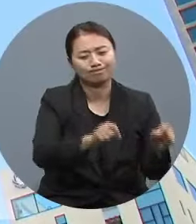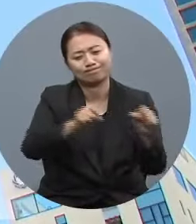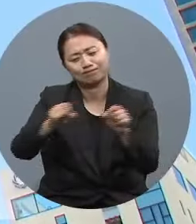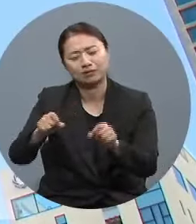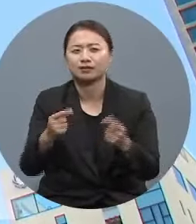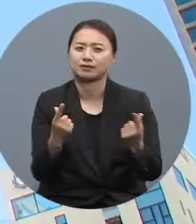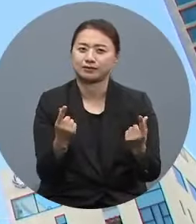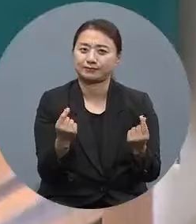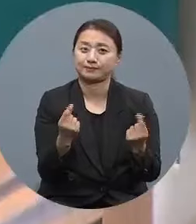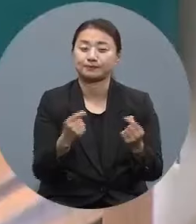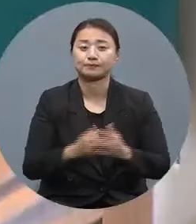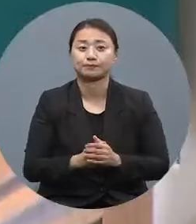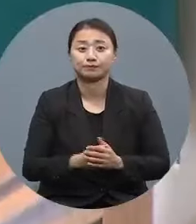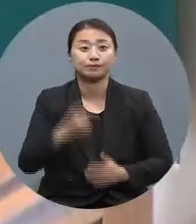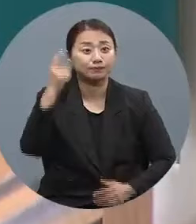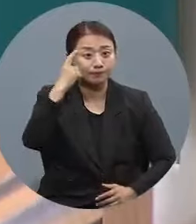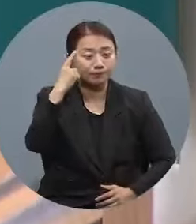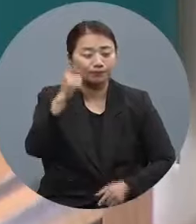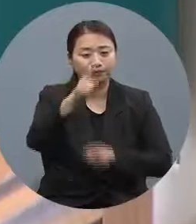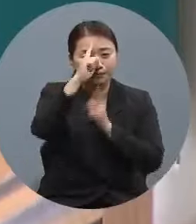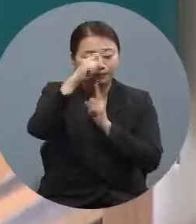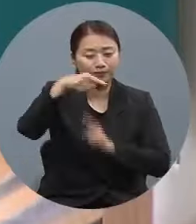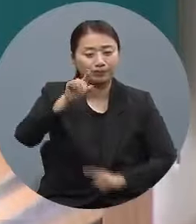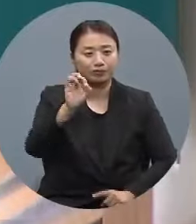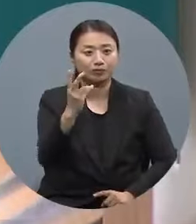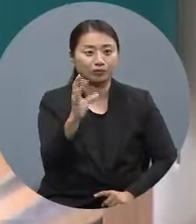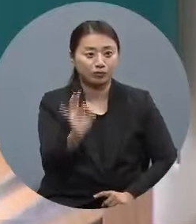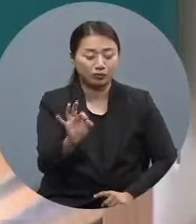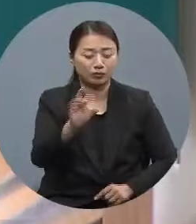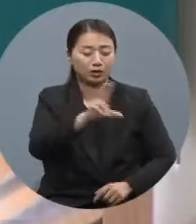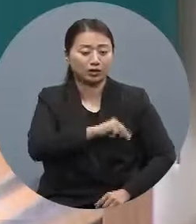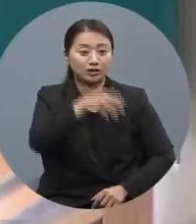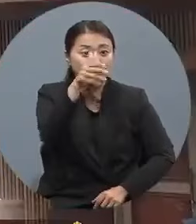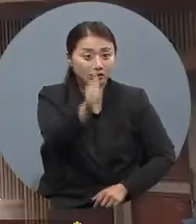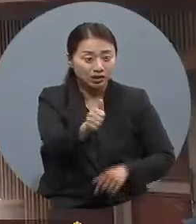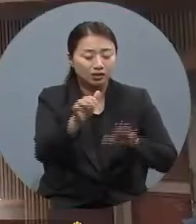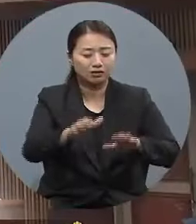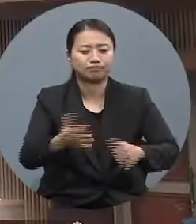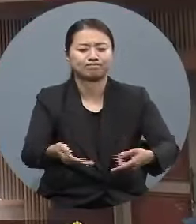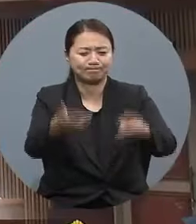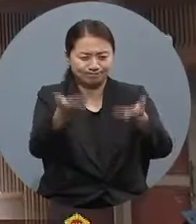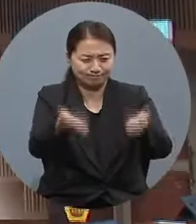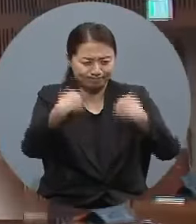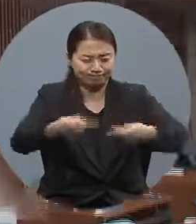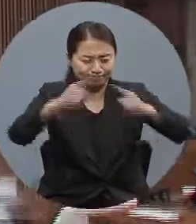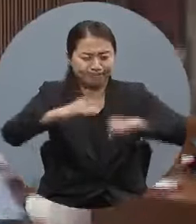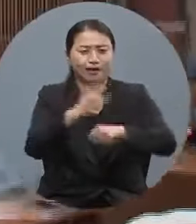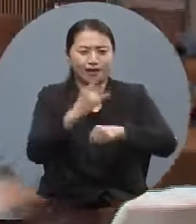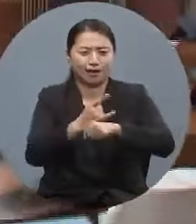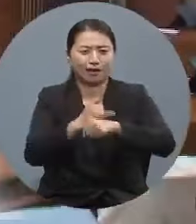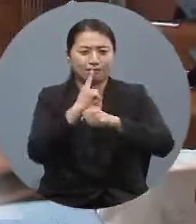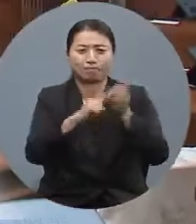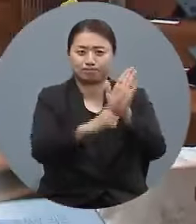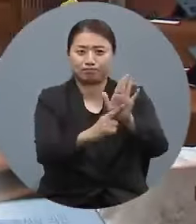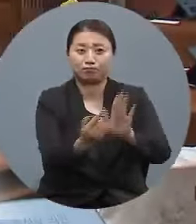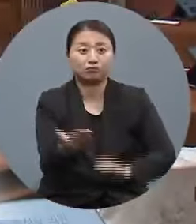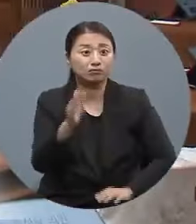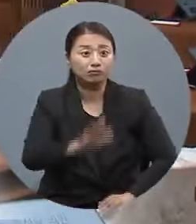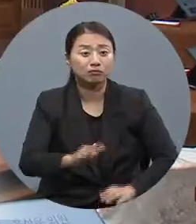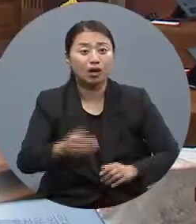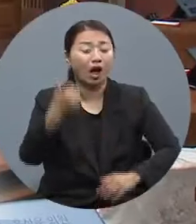가능성이 높아졌습니다 이성용 의장이 지난주 안건을 사전 조율하자 확대 의장단 회의를 소집했지만